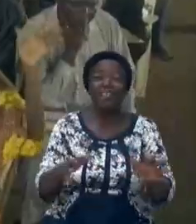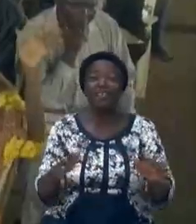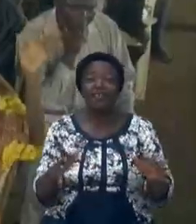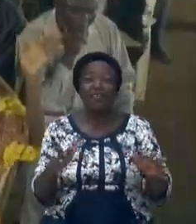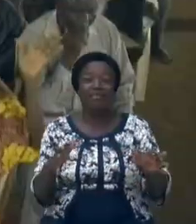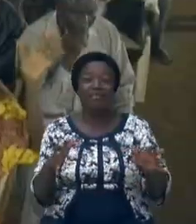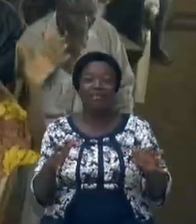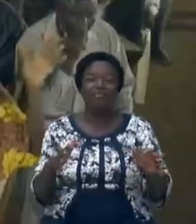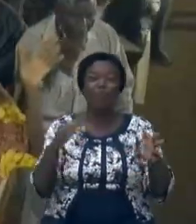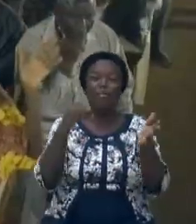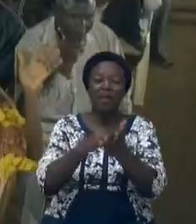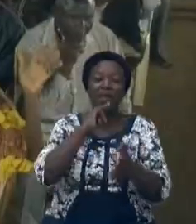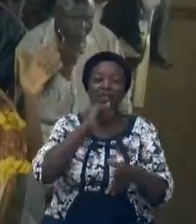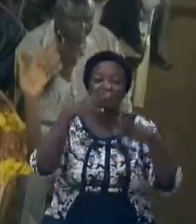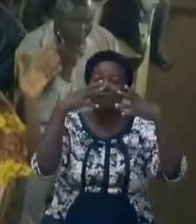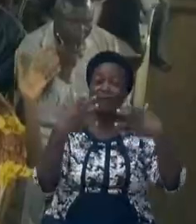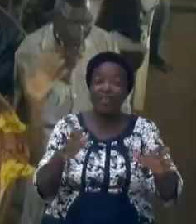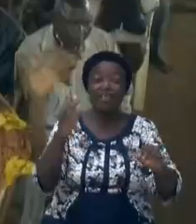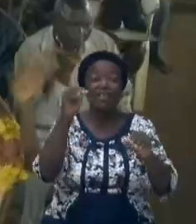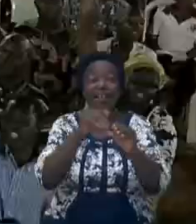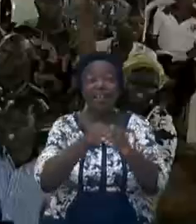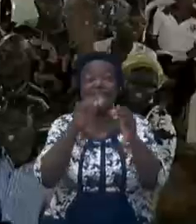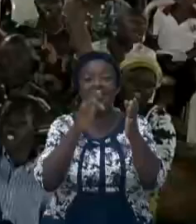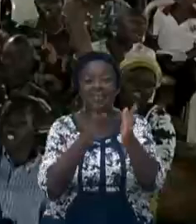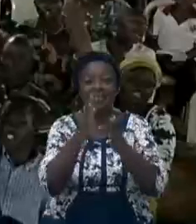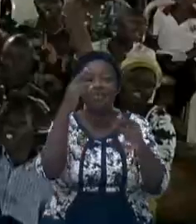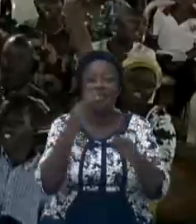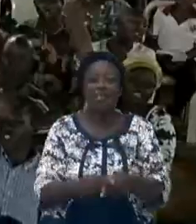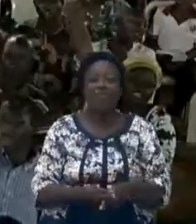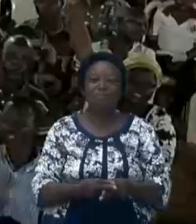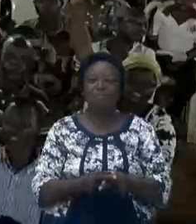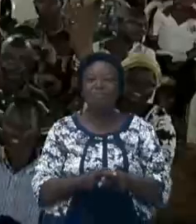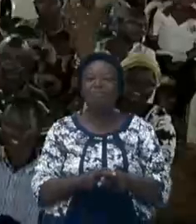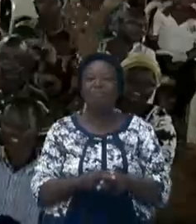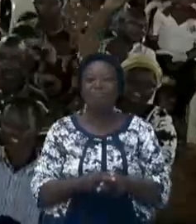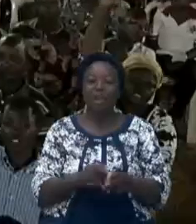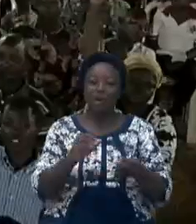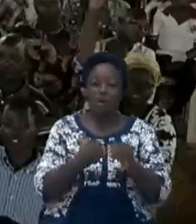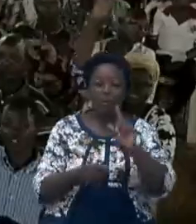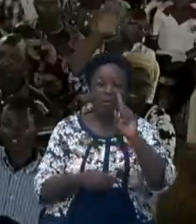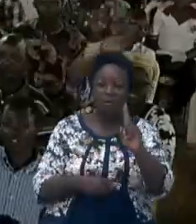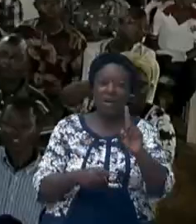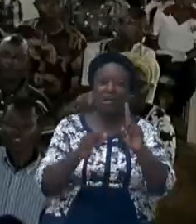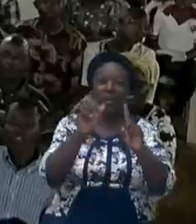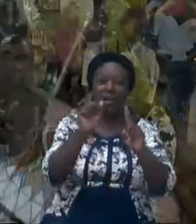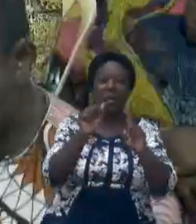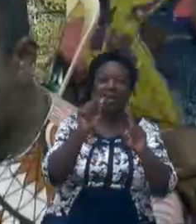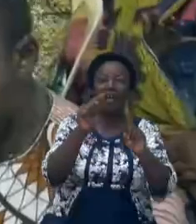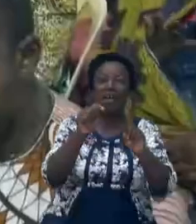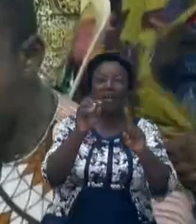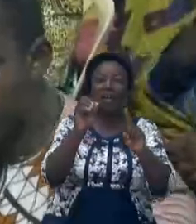accompli crié crié accompli cet art conflit au nom de